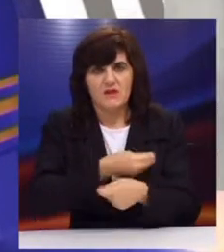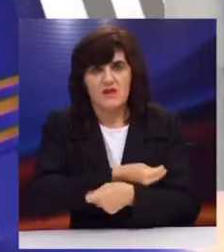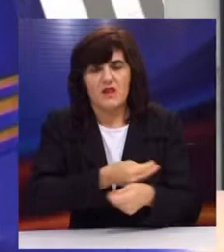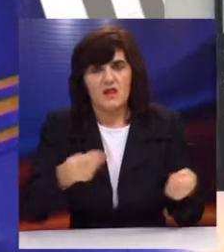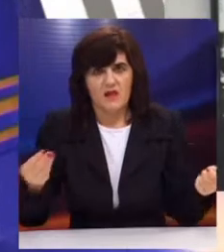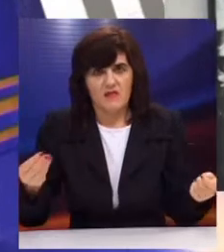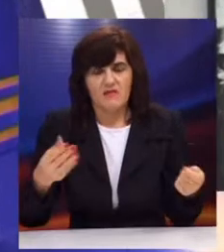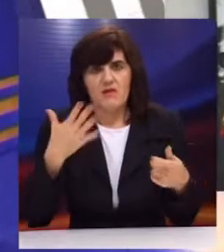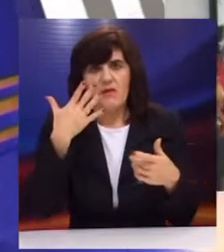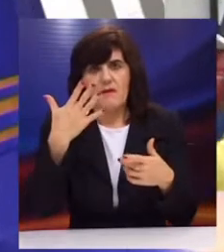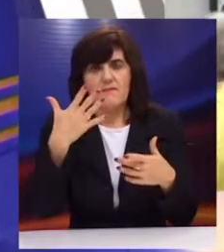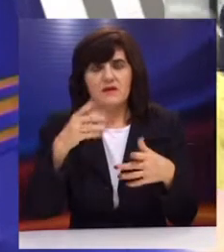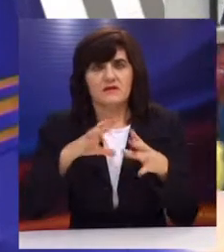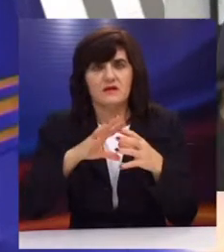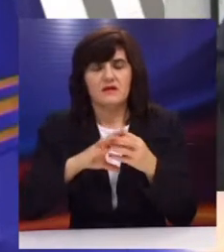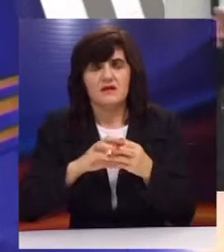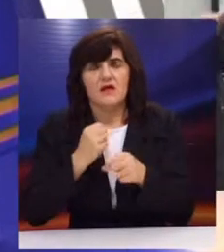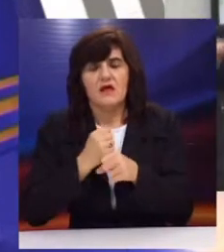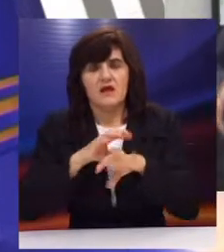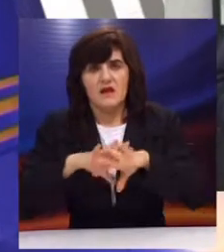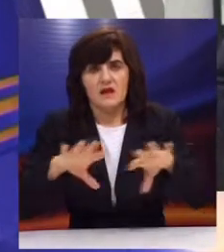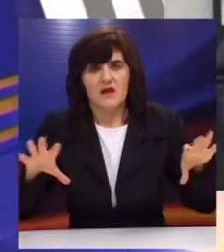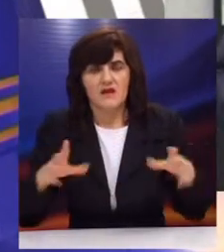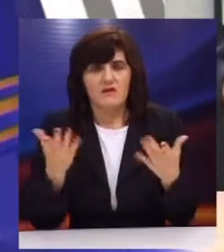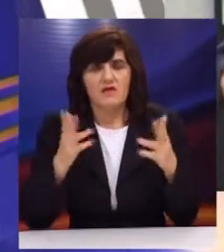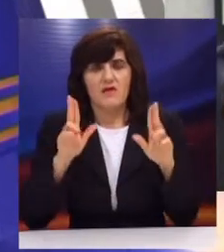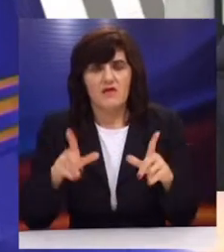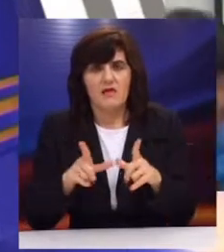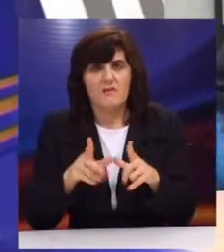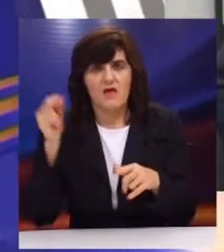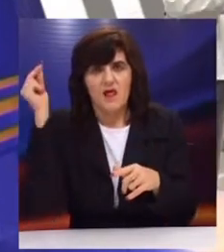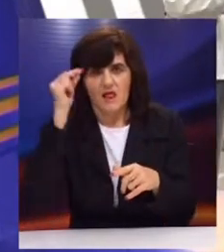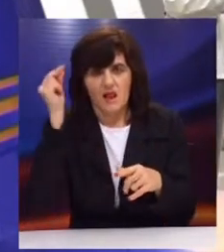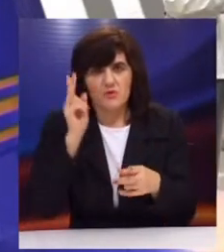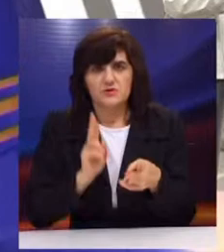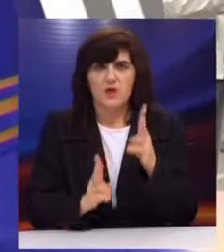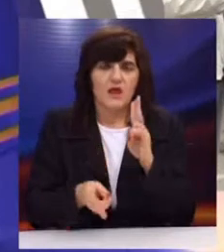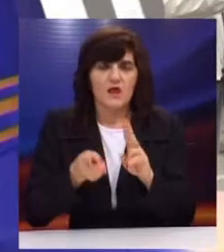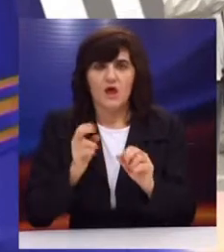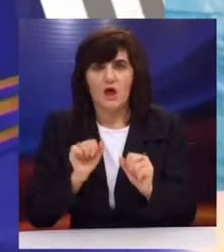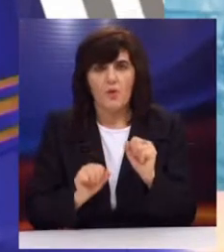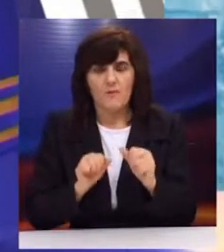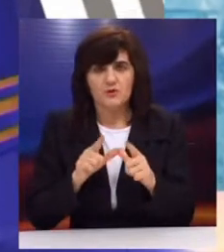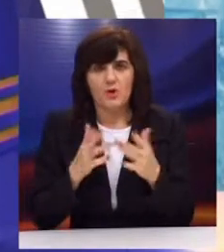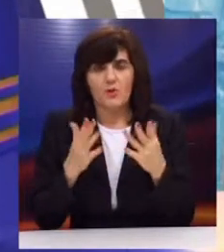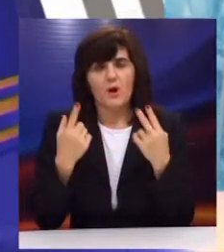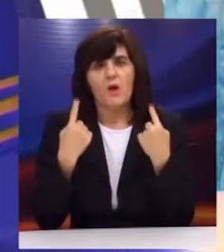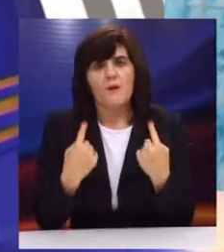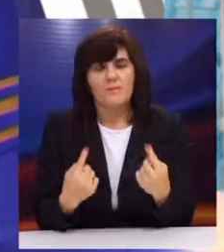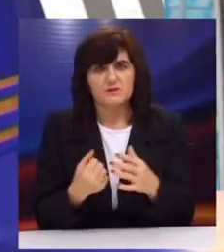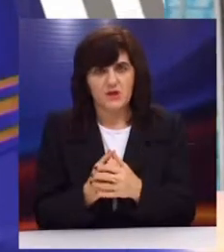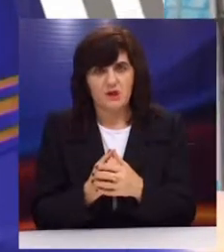lifleta, 5 radionica na kojima će naši sugrađani imati priliku da nauče kako da se ponašaju ukoliko postanu